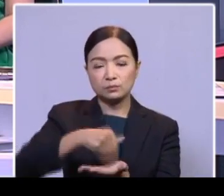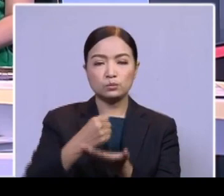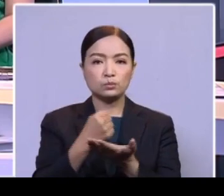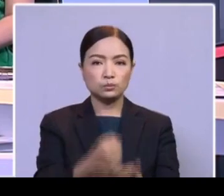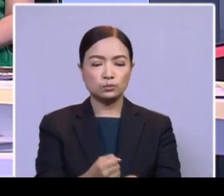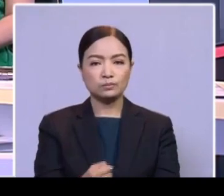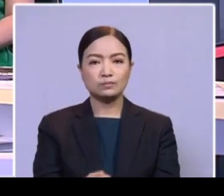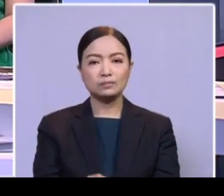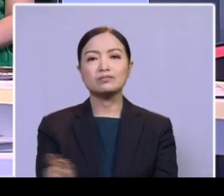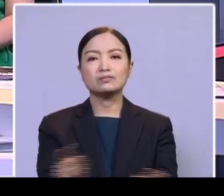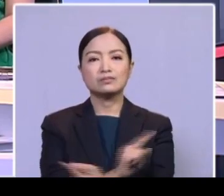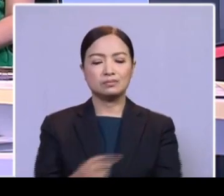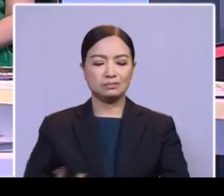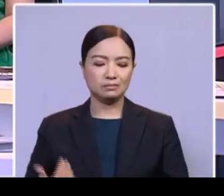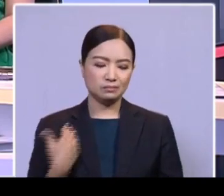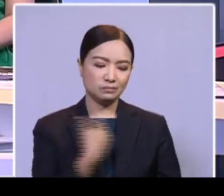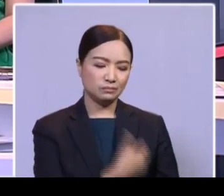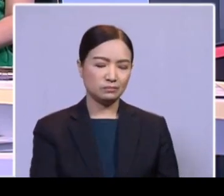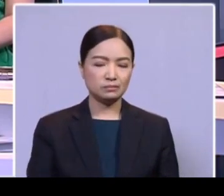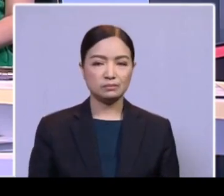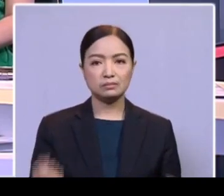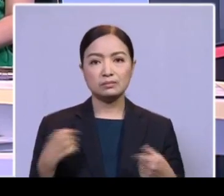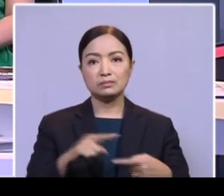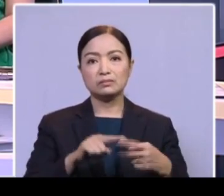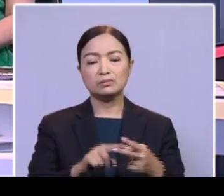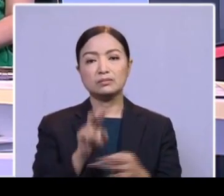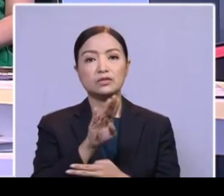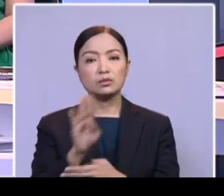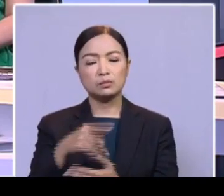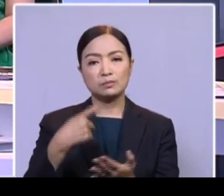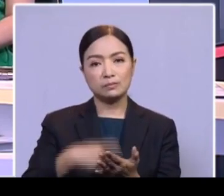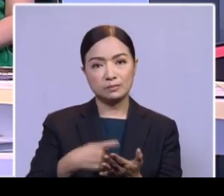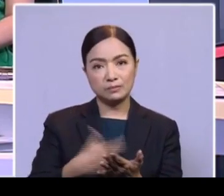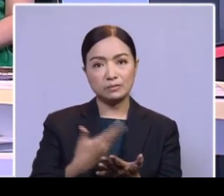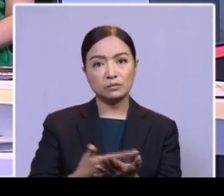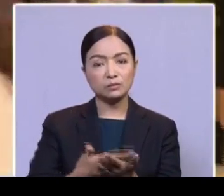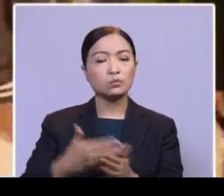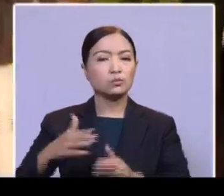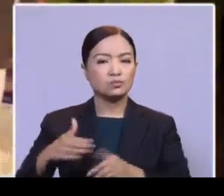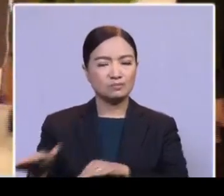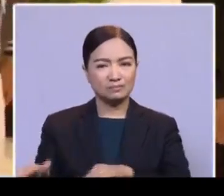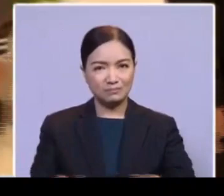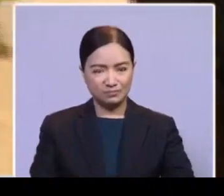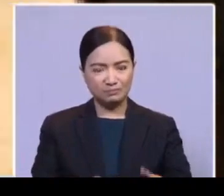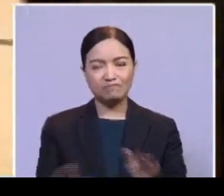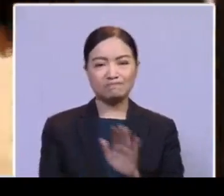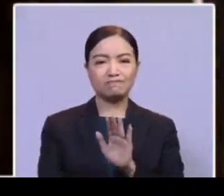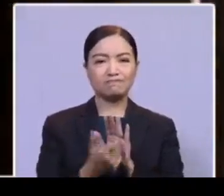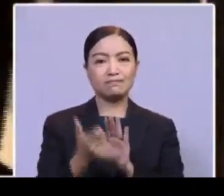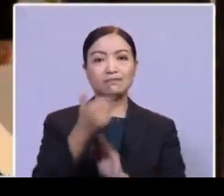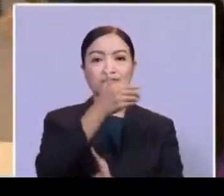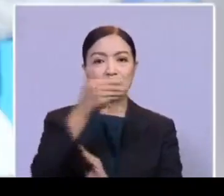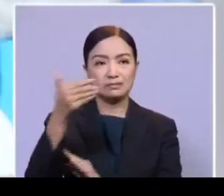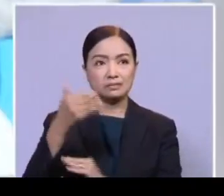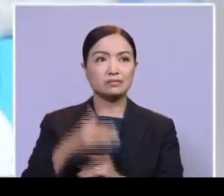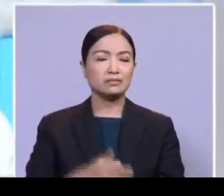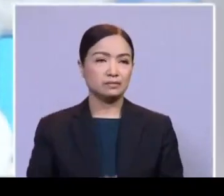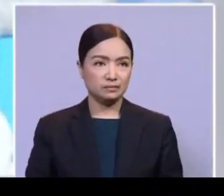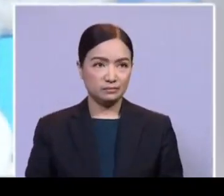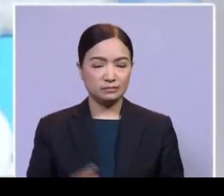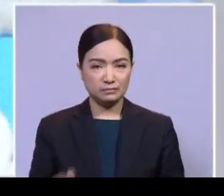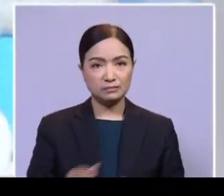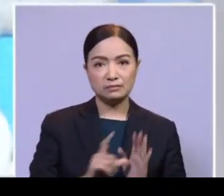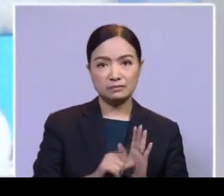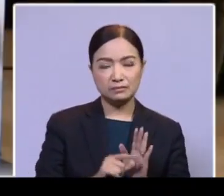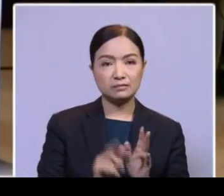สุขภาพและการสร้างระบบหลักประกันรายได้โดยเตรียมดันเป็นวาระแห่งชาติด้วยนะคะนายแพทย์ประทีปธนกิจเจริญ